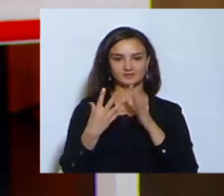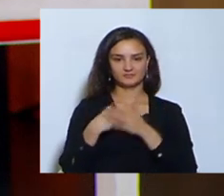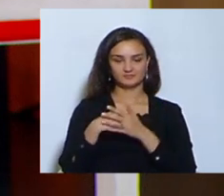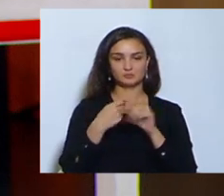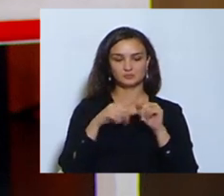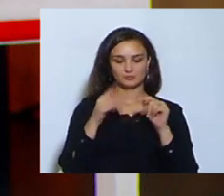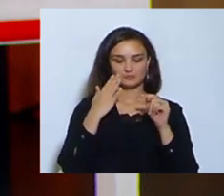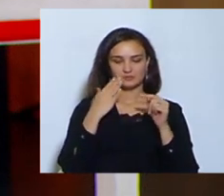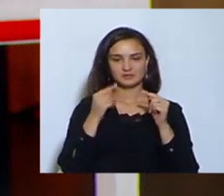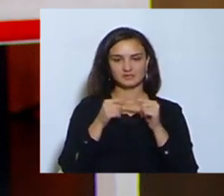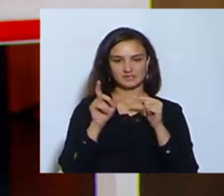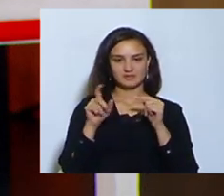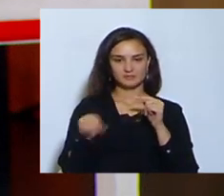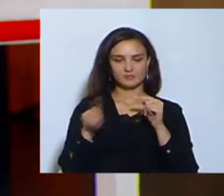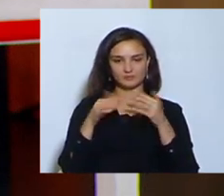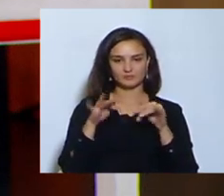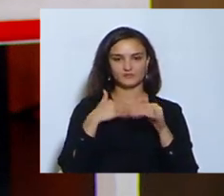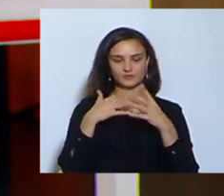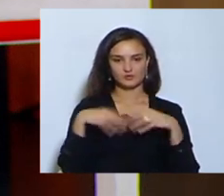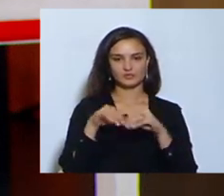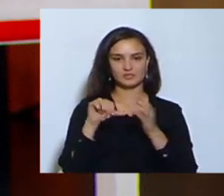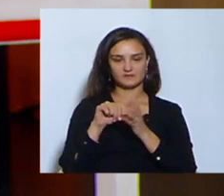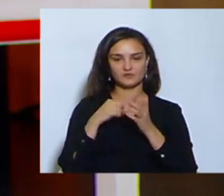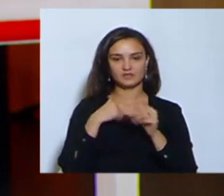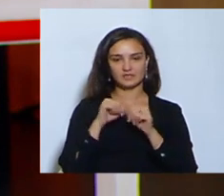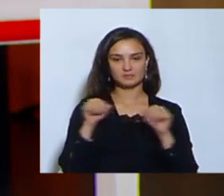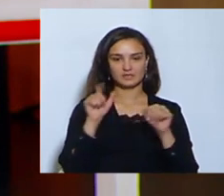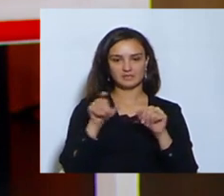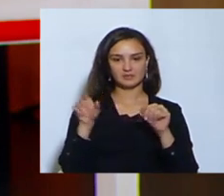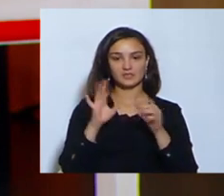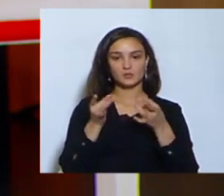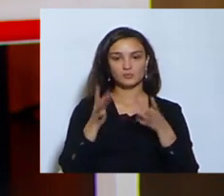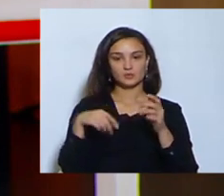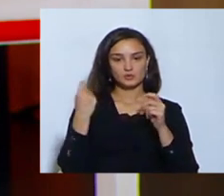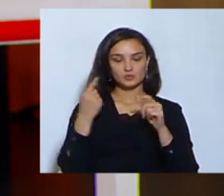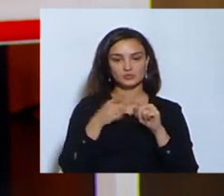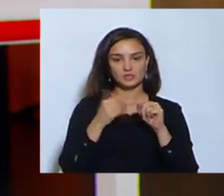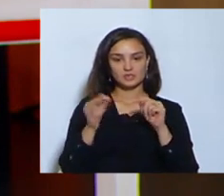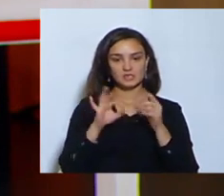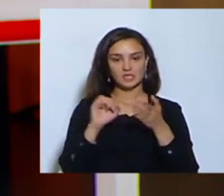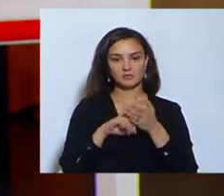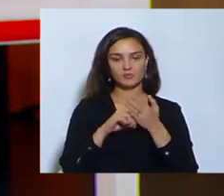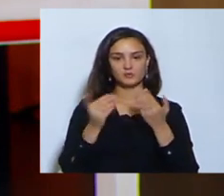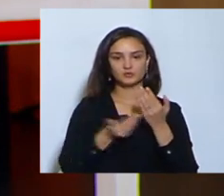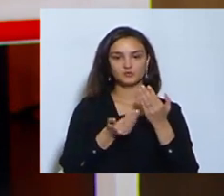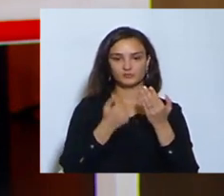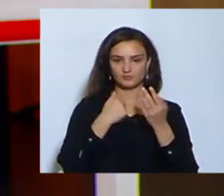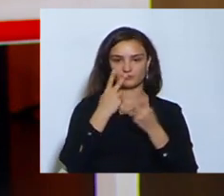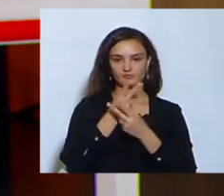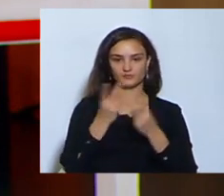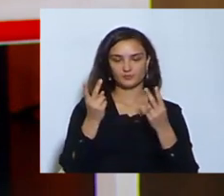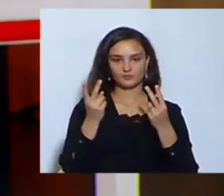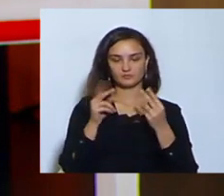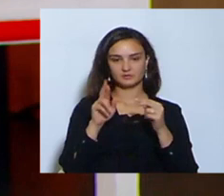იმიტომ რომ მართლაც ესენი არიან უკვე ჩვენი ოჯახის წევრები, ჩვენი გმირები, არაუბრალოდ სიუჟეტის გამო. მათ ცხოვრება ჩვენ ვატევნებთ